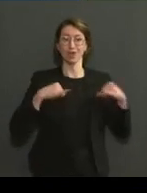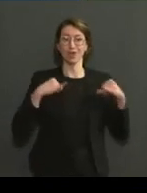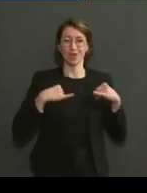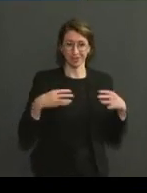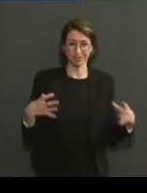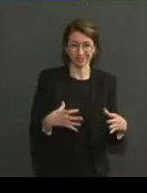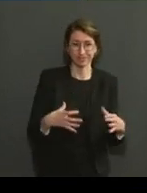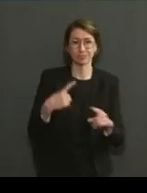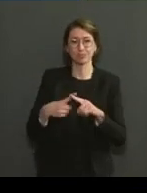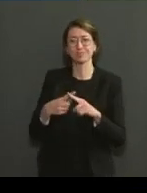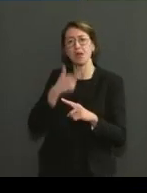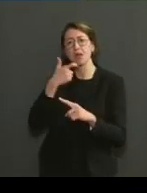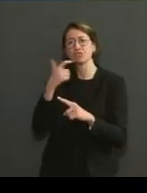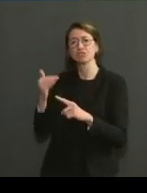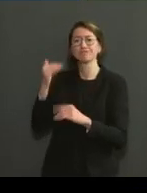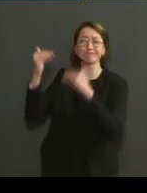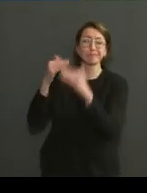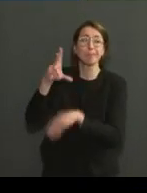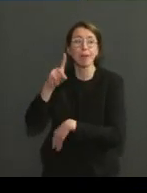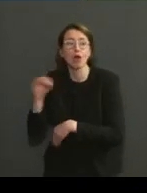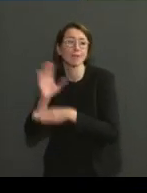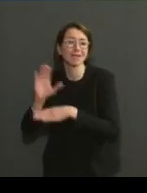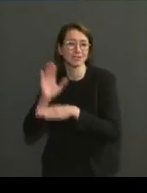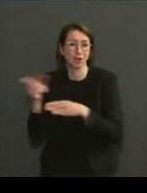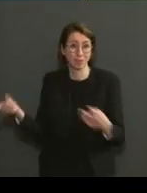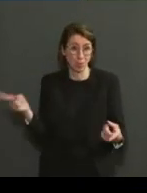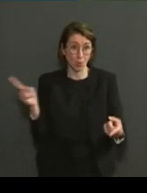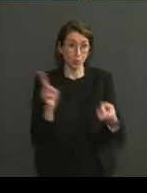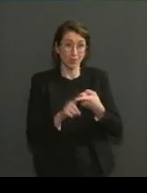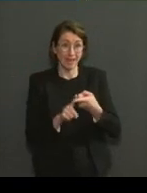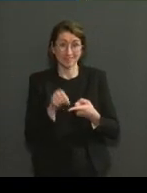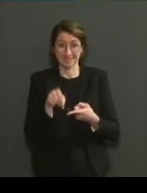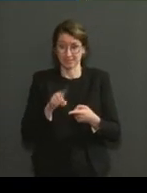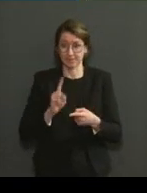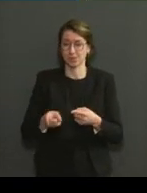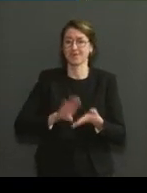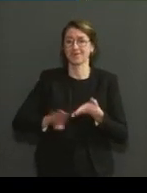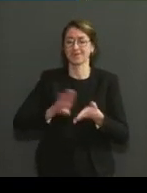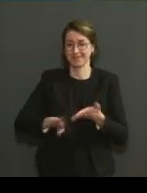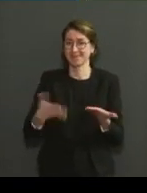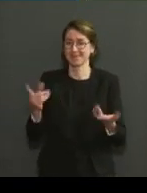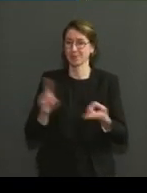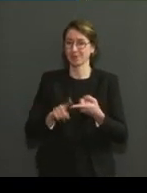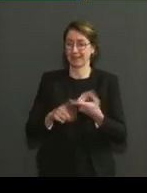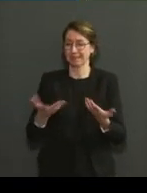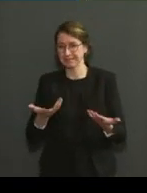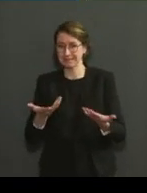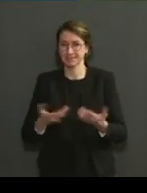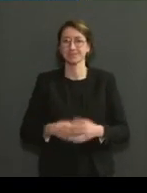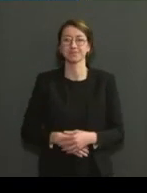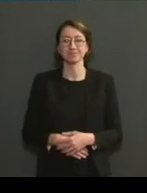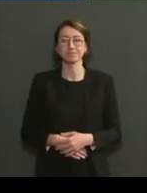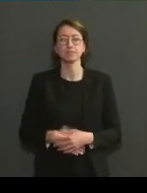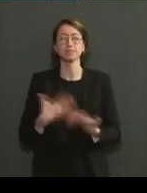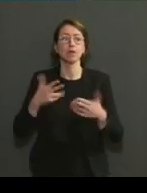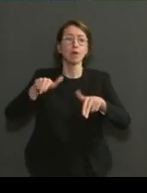et les personnes âgées comme les grands-parents, doivent être évités au maximum, du moins dans la proximité, bien sûr pas à distance,